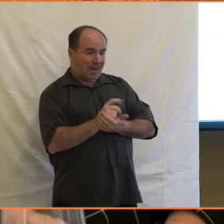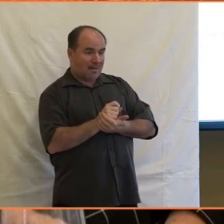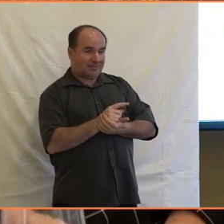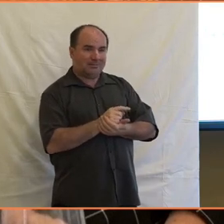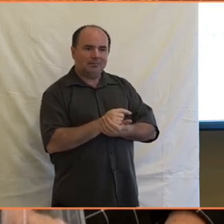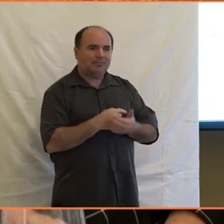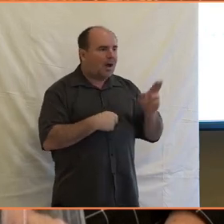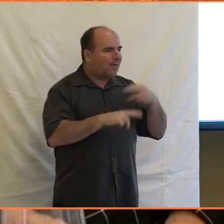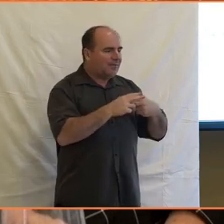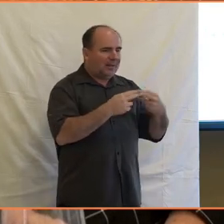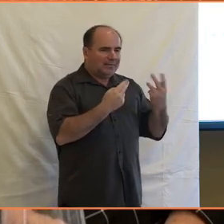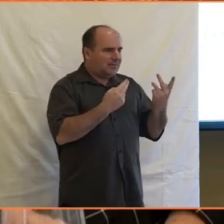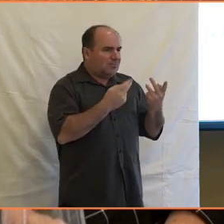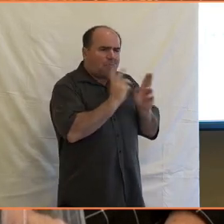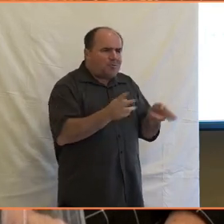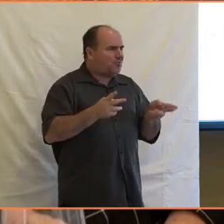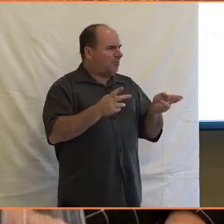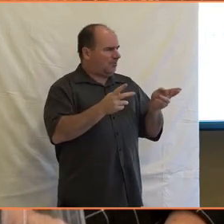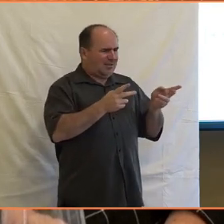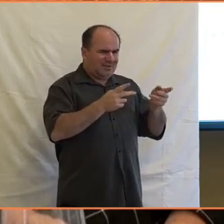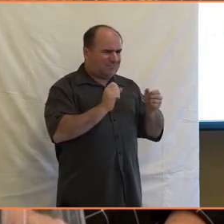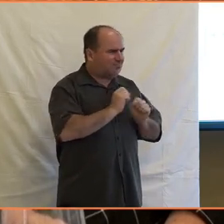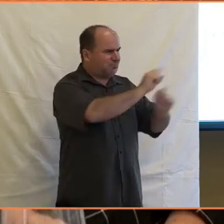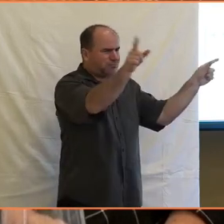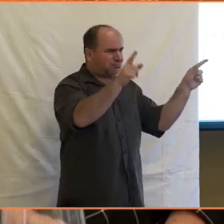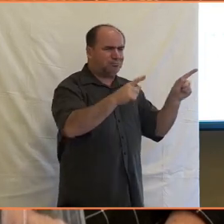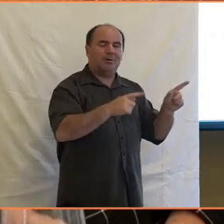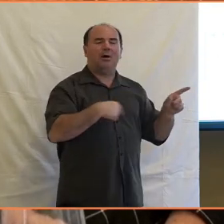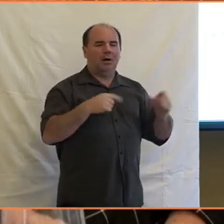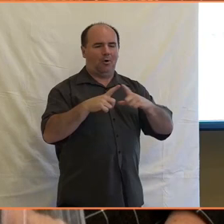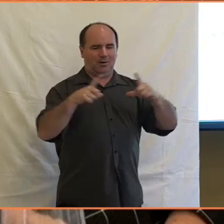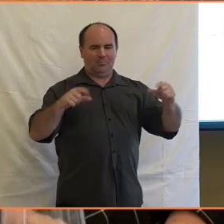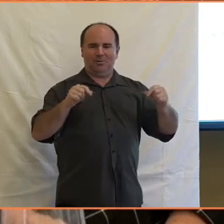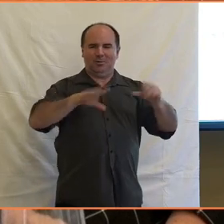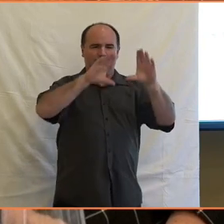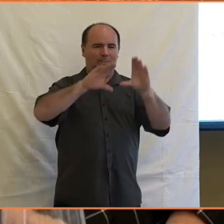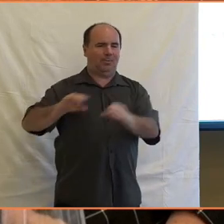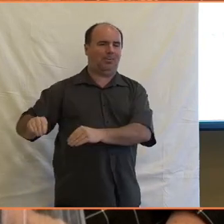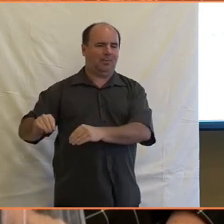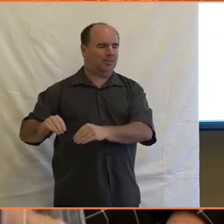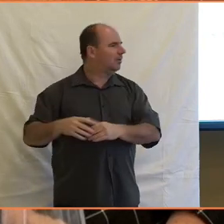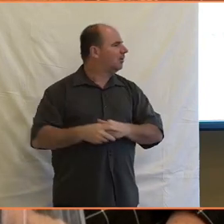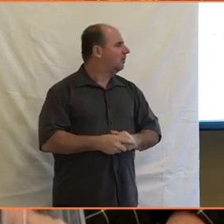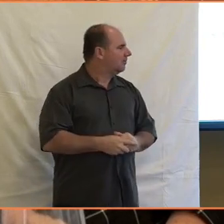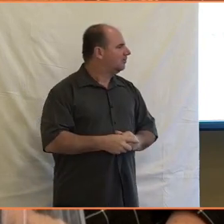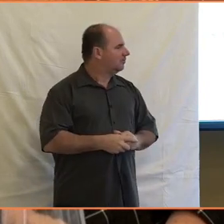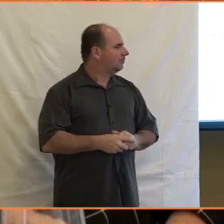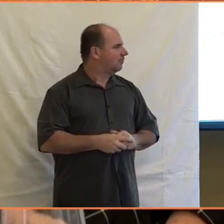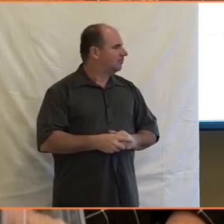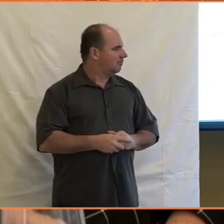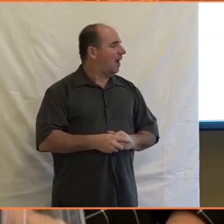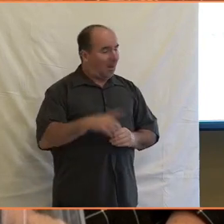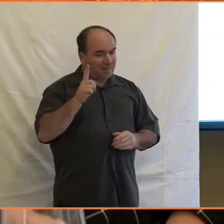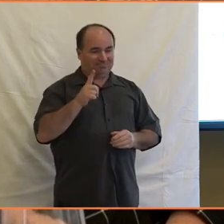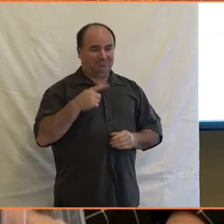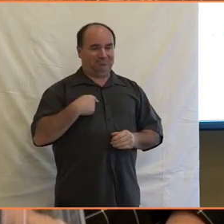ty digitální řešení jsou často velice efektivnější a umí šetřit množství prostředků, a to je ten důvod, proč to hodně lidí využívá. Ale tím, jak šetří hodně